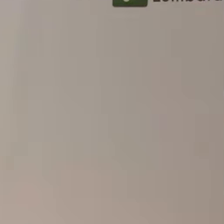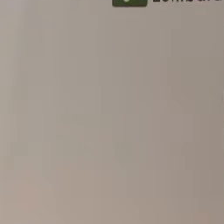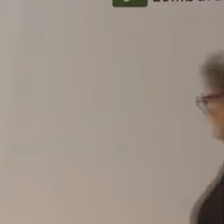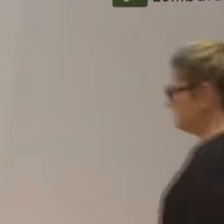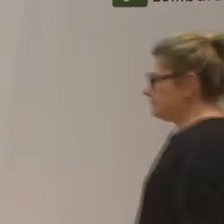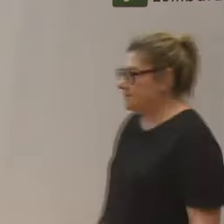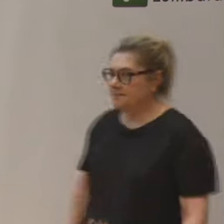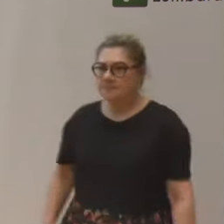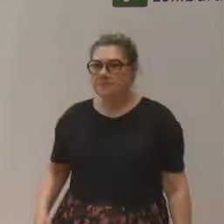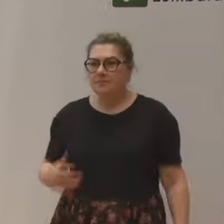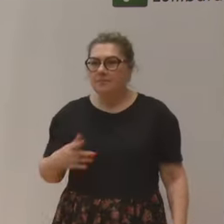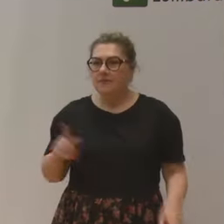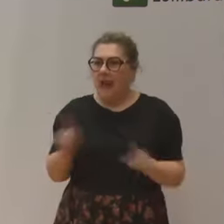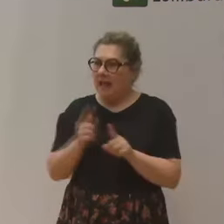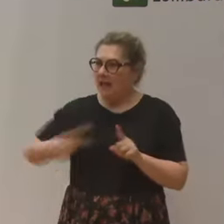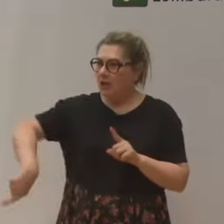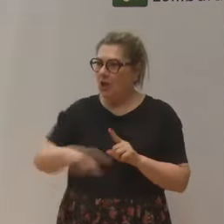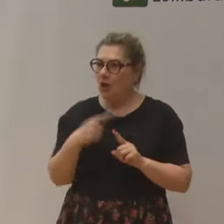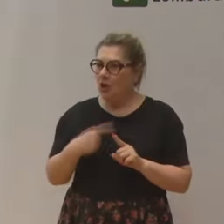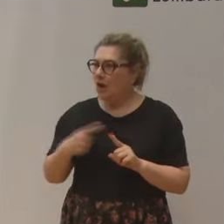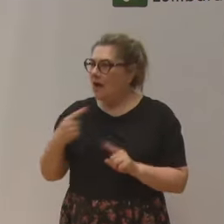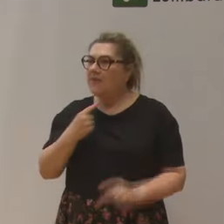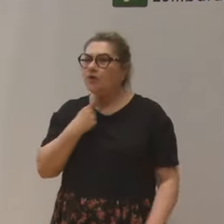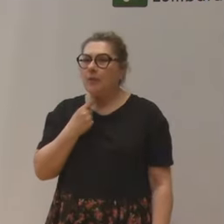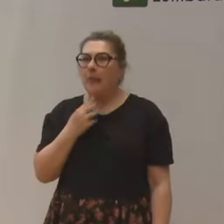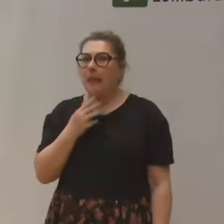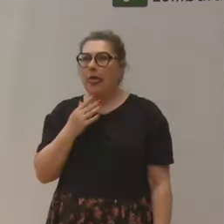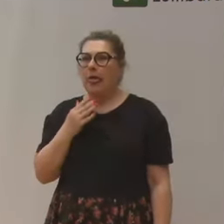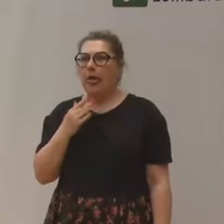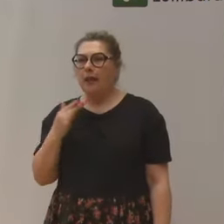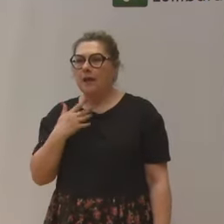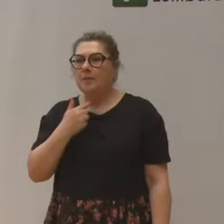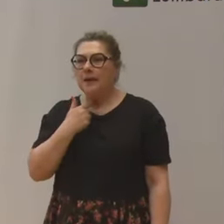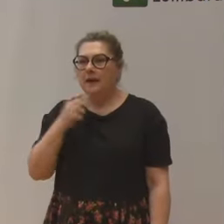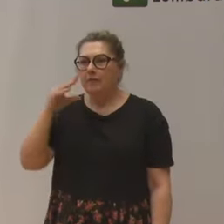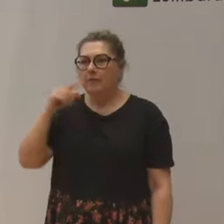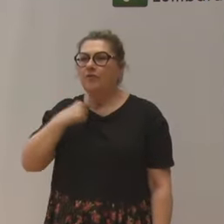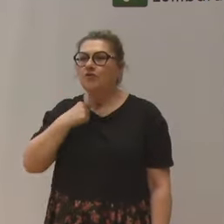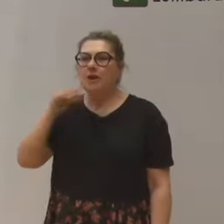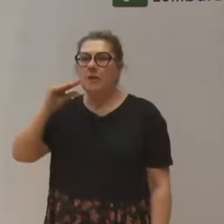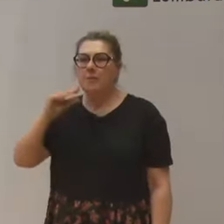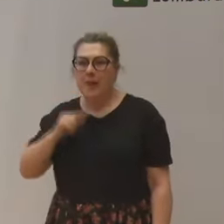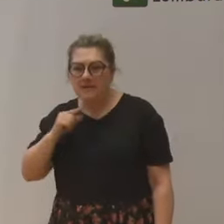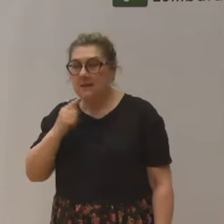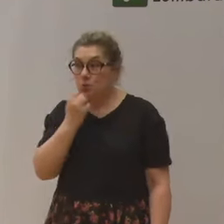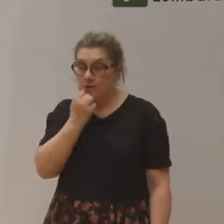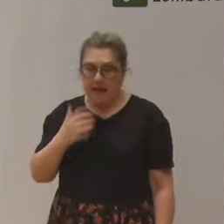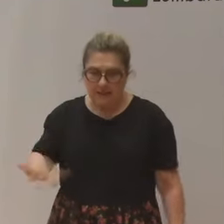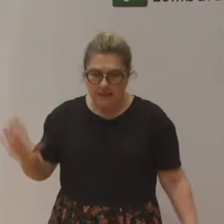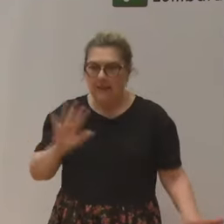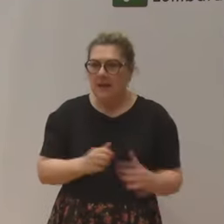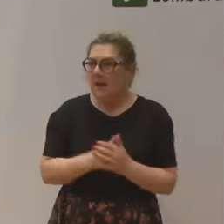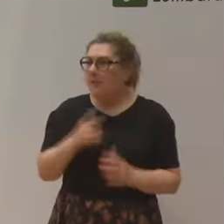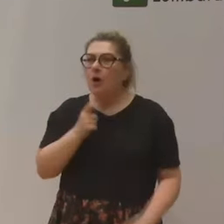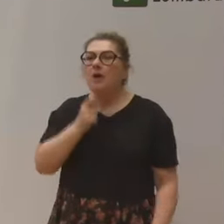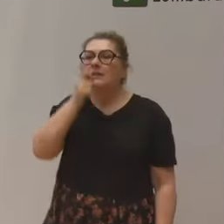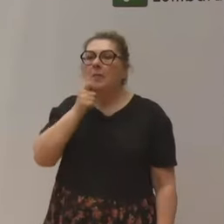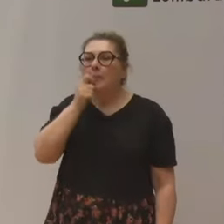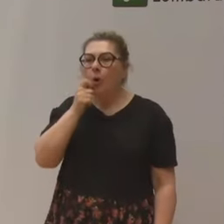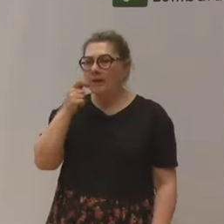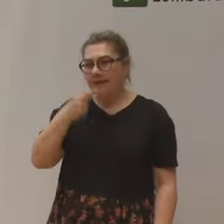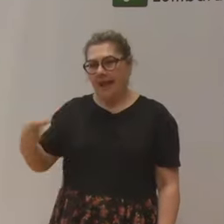ringraziamento, ho la voce un po' tremula perché sono un po' afona, scusatemi. Ma ho fatto il tampone, non